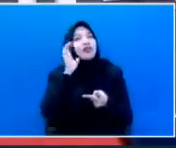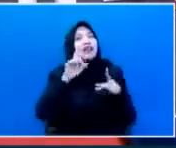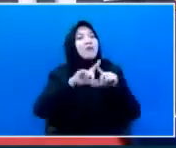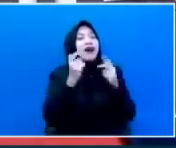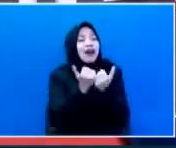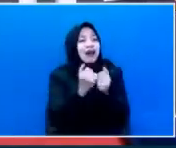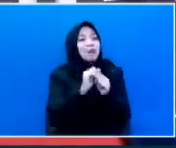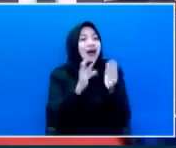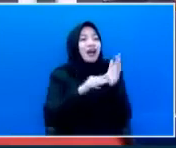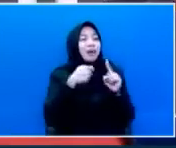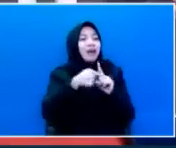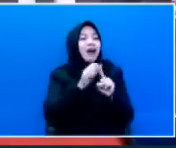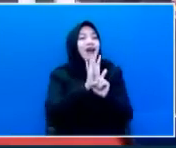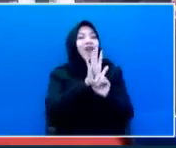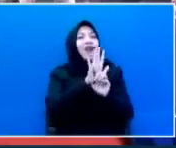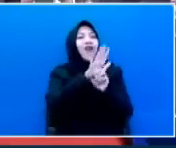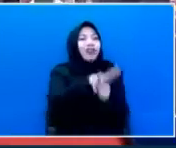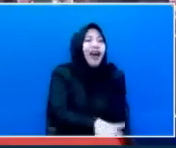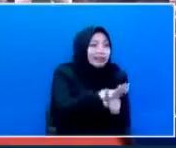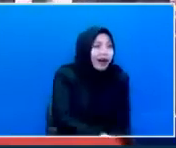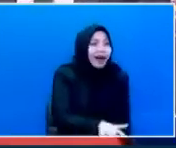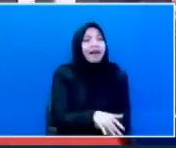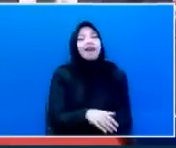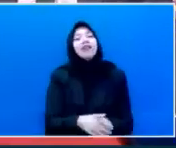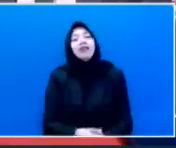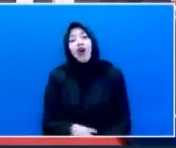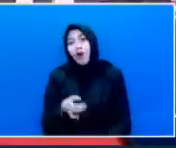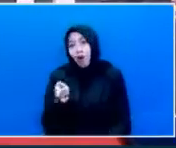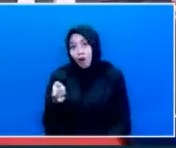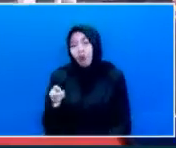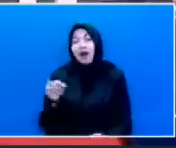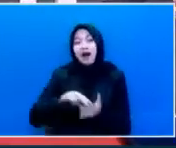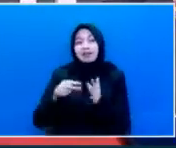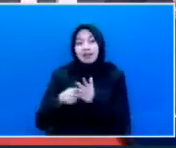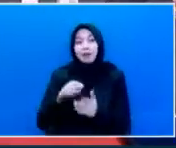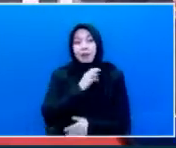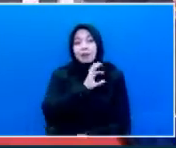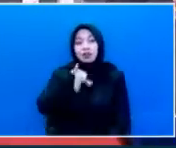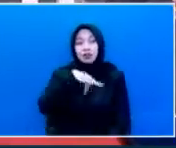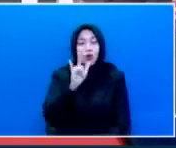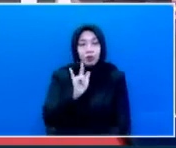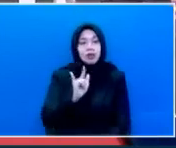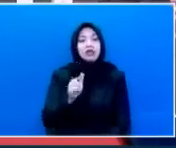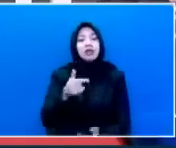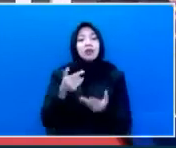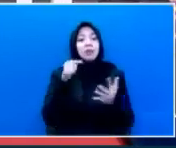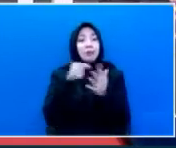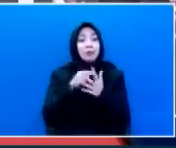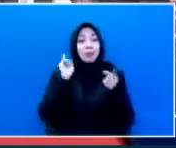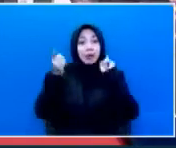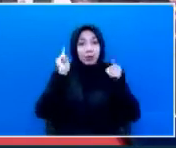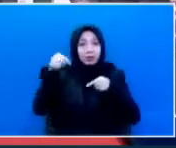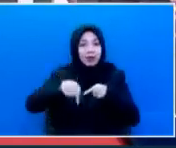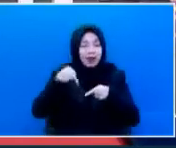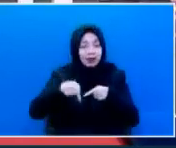dibanding isu politik identitas berarti Joko Dodo sendiri ini sadar betul bahwa Ada gesekan di situasi Pemilu ini sehingga